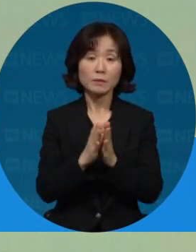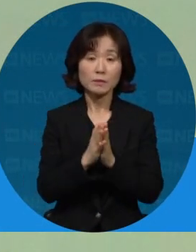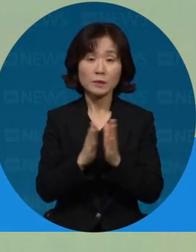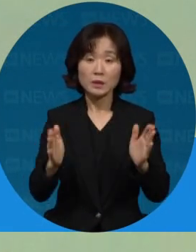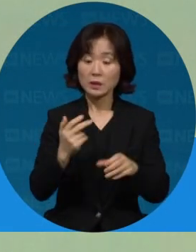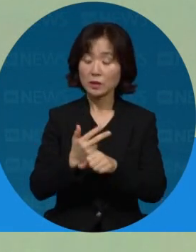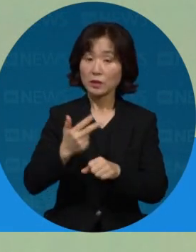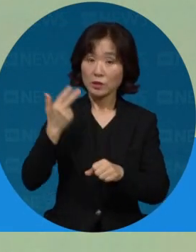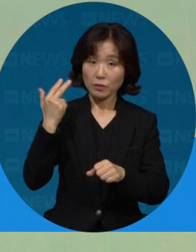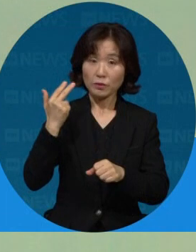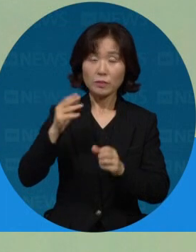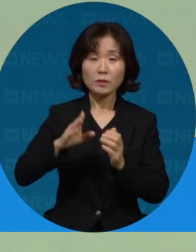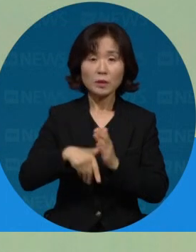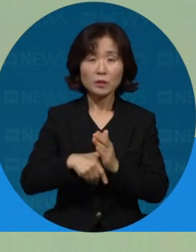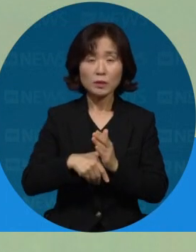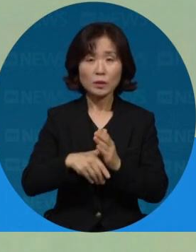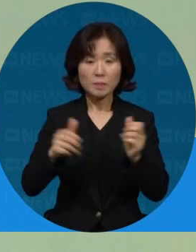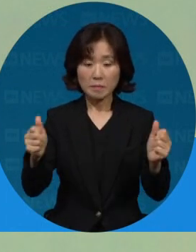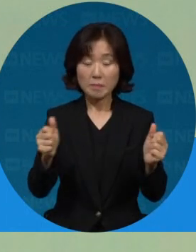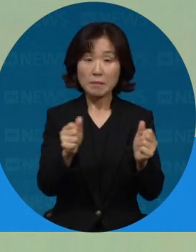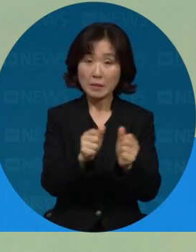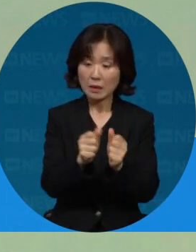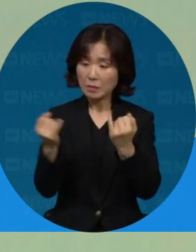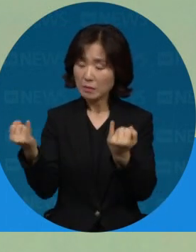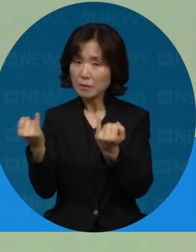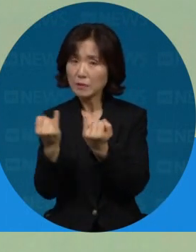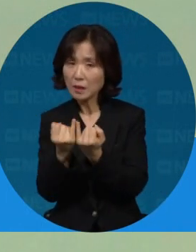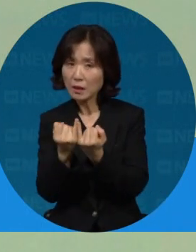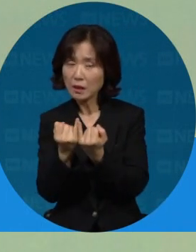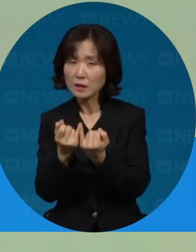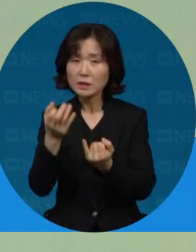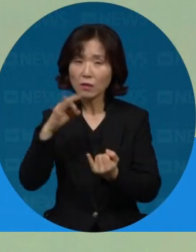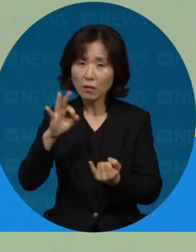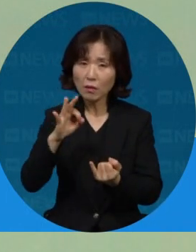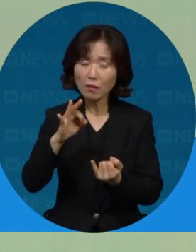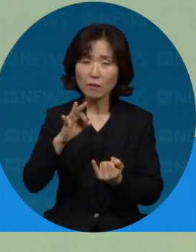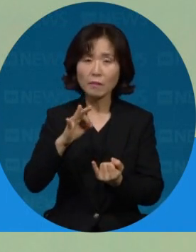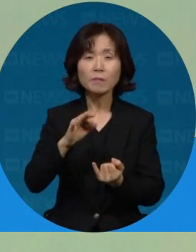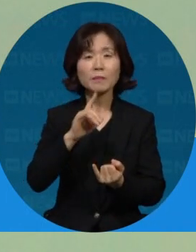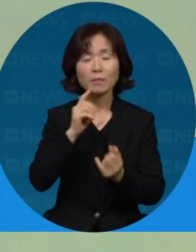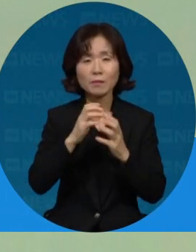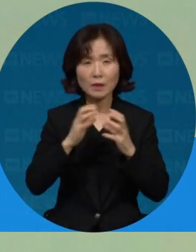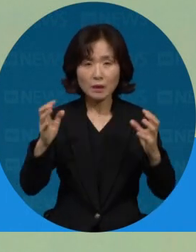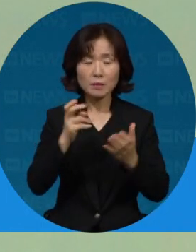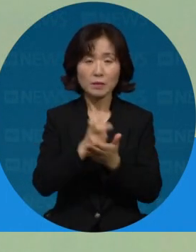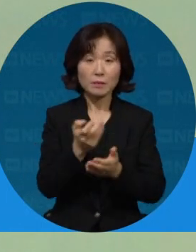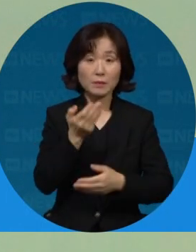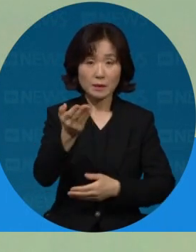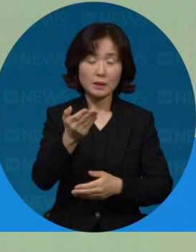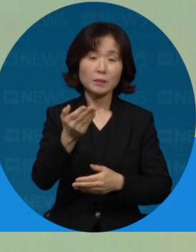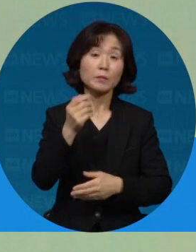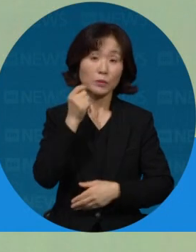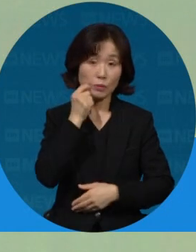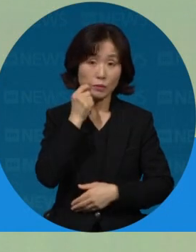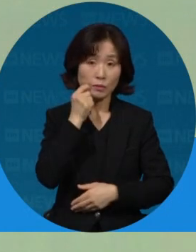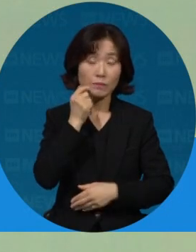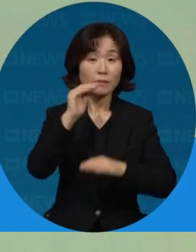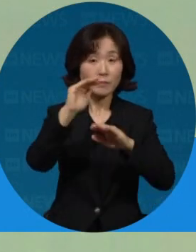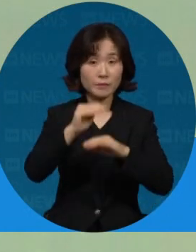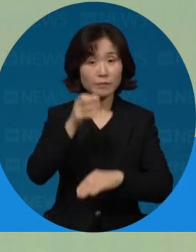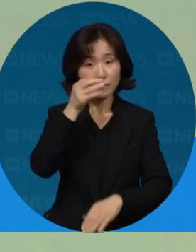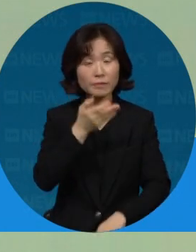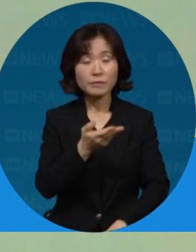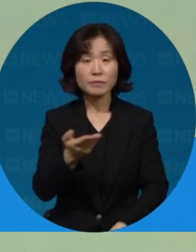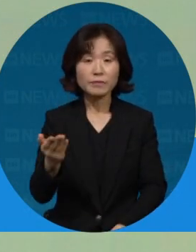전 논의 당시 때엔 동성 결혼을 인정한다는 논란 때문에 법안이 발의조차 되지 못했었는데요. 자세한 내용 송성환 기자의